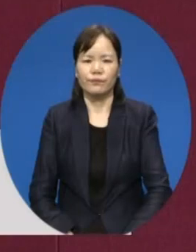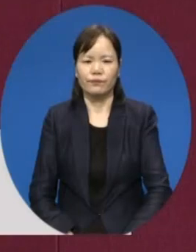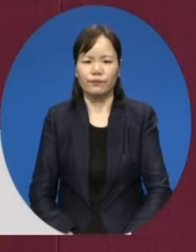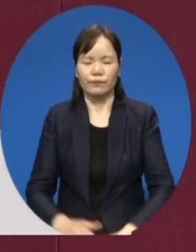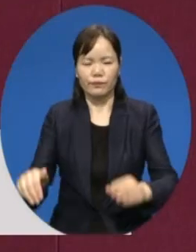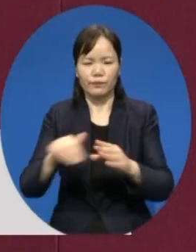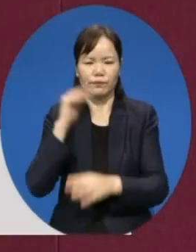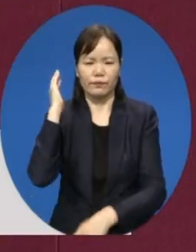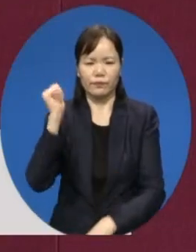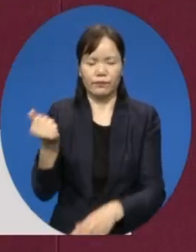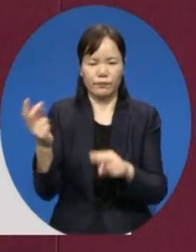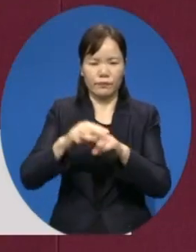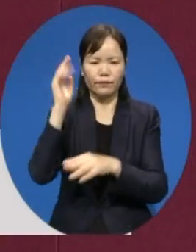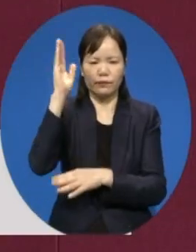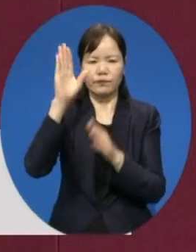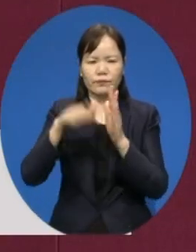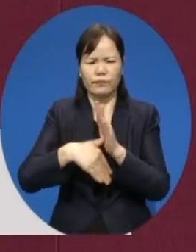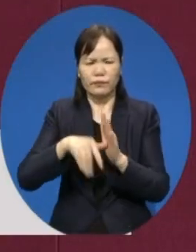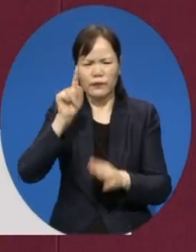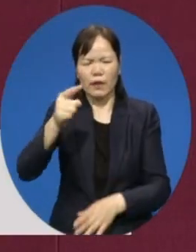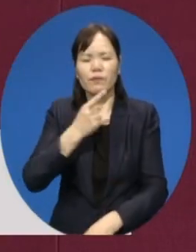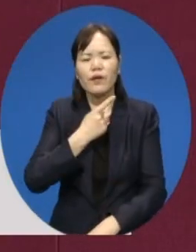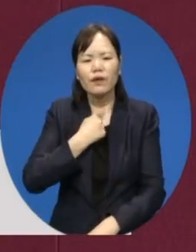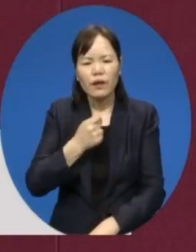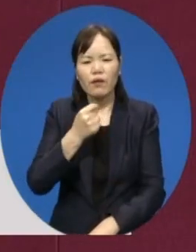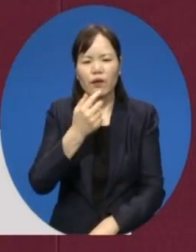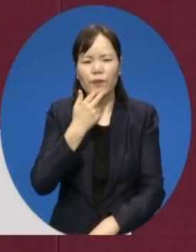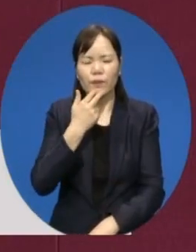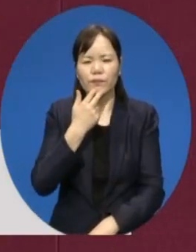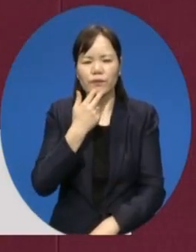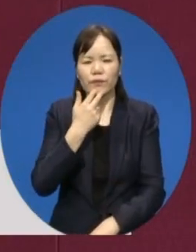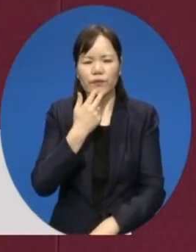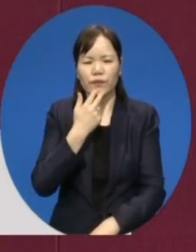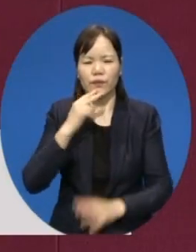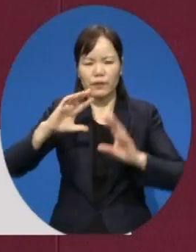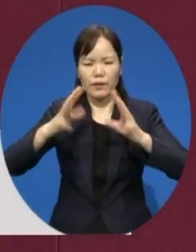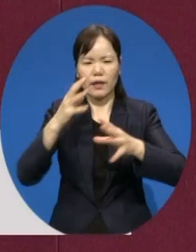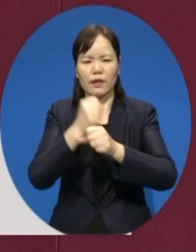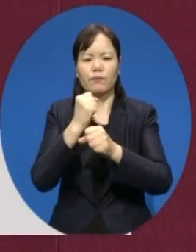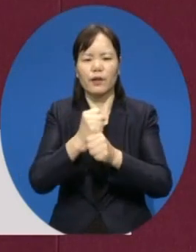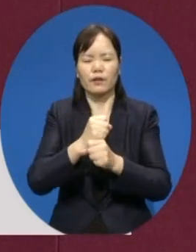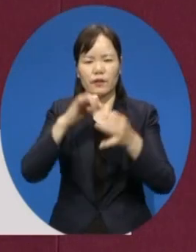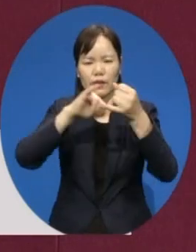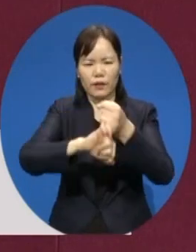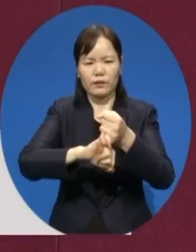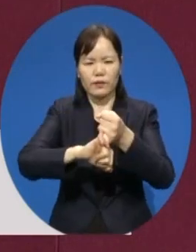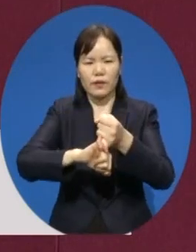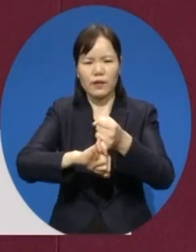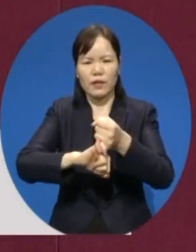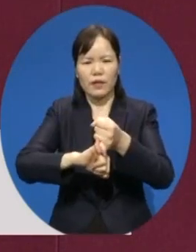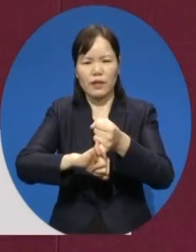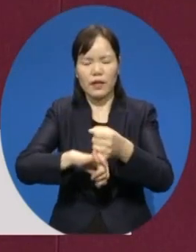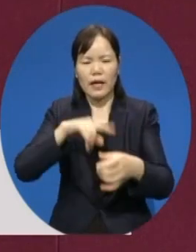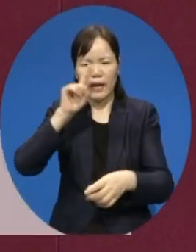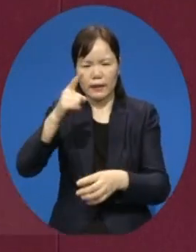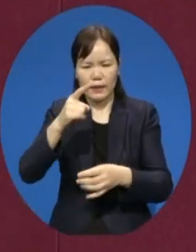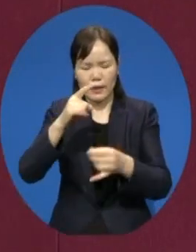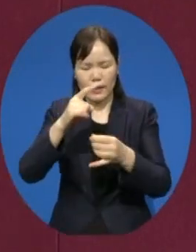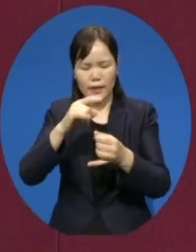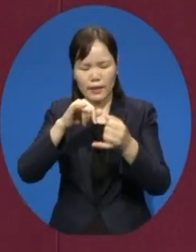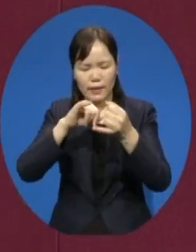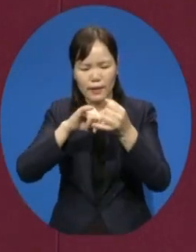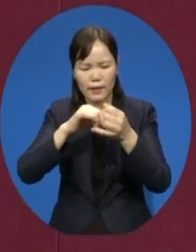문재인 대통령은 취임사에서 한 번도 경험해보지 못한 나라 만들겠다고 약속했습니다. 잘 아시는 것처럼 유일하게 지켜진